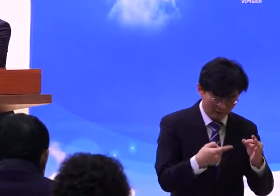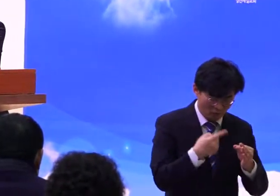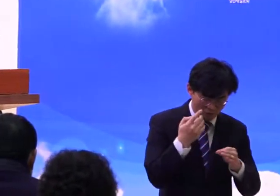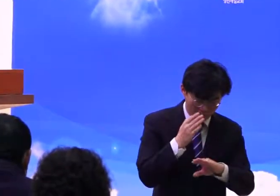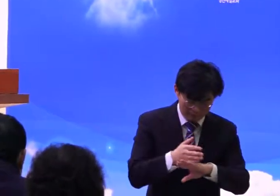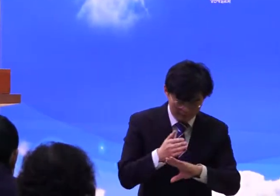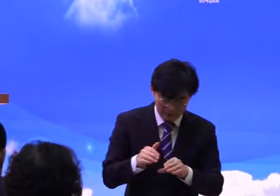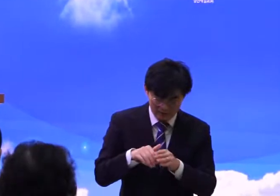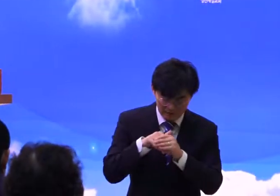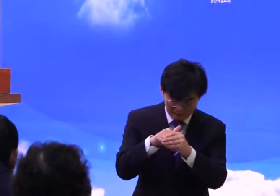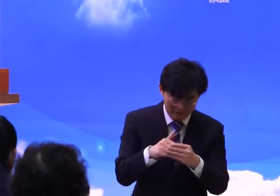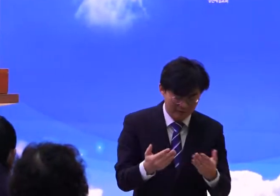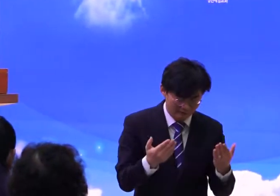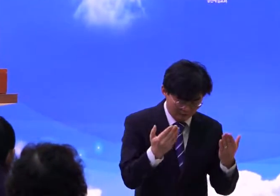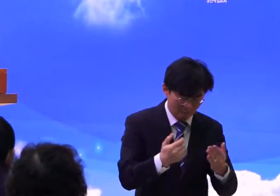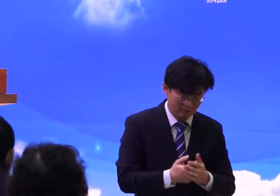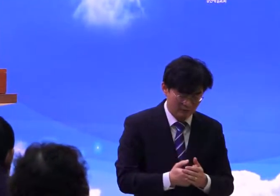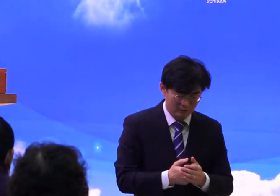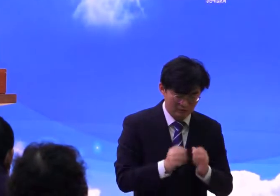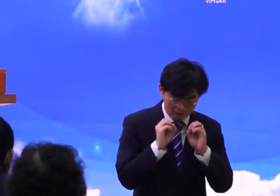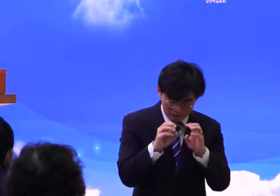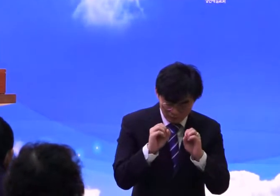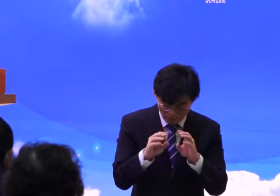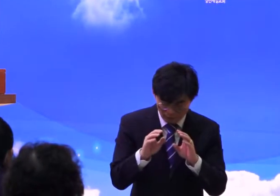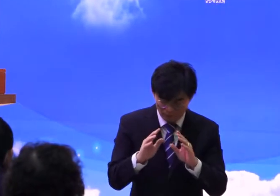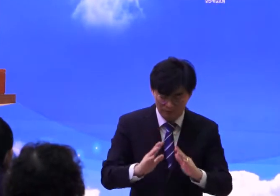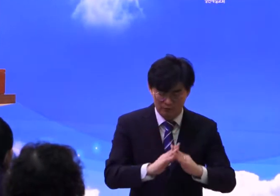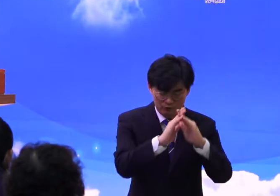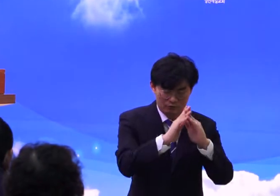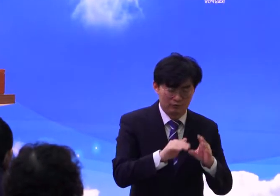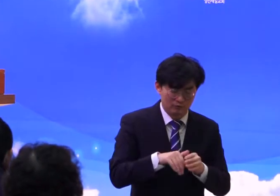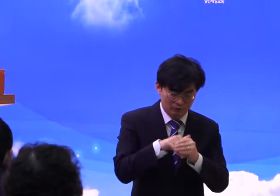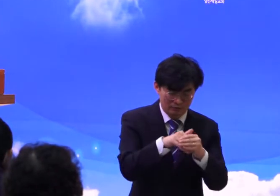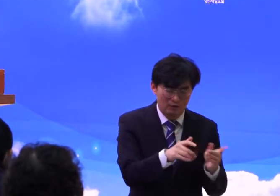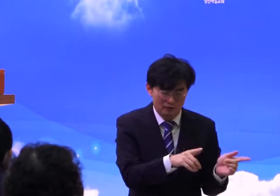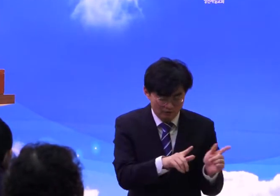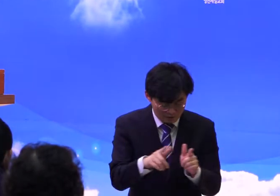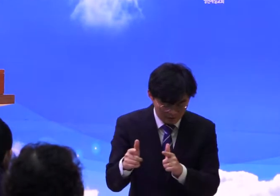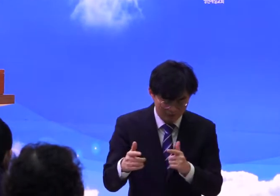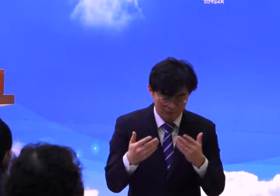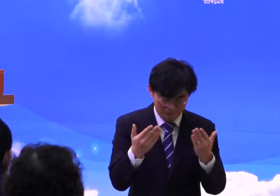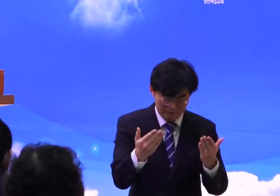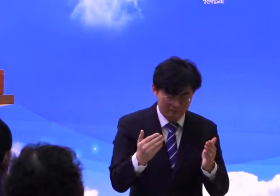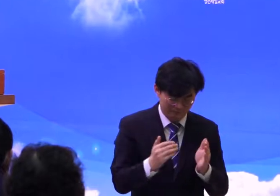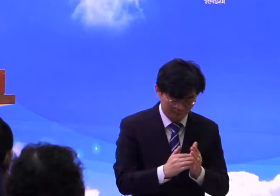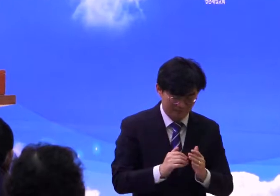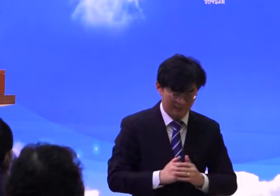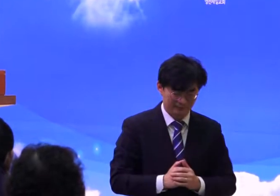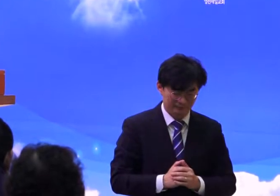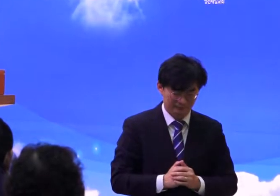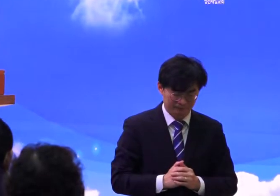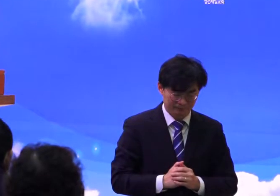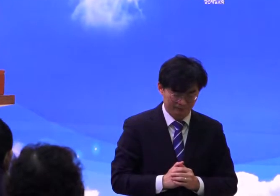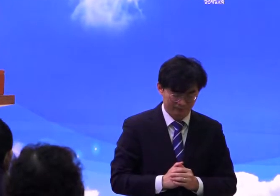감사 헌금으로 선교 헌금으로 건축 헌금으로 여러 가지 예물의 헌금으로 주님 앞에